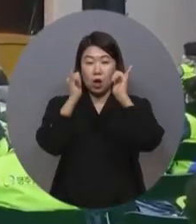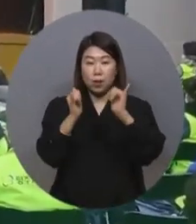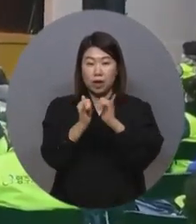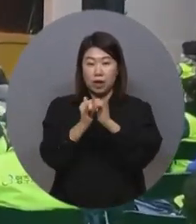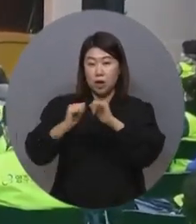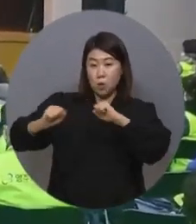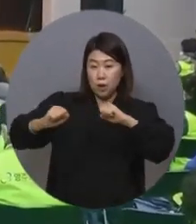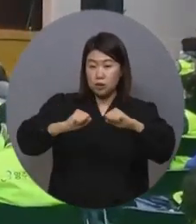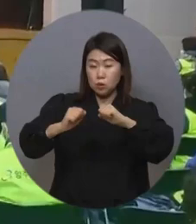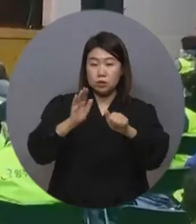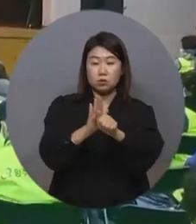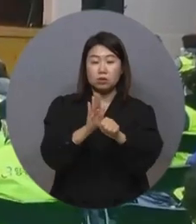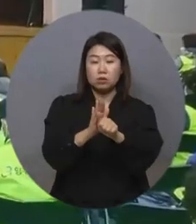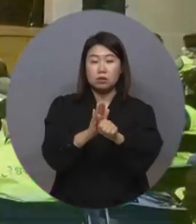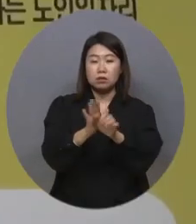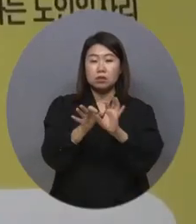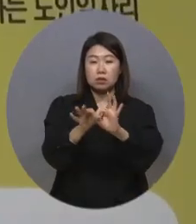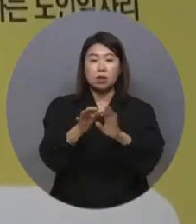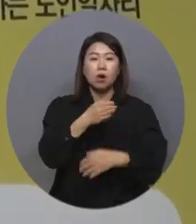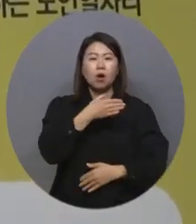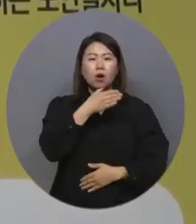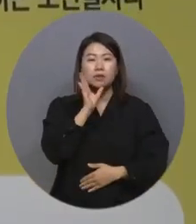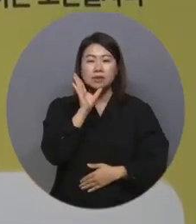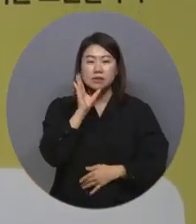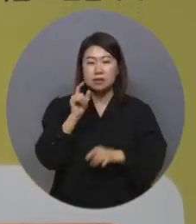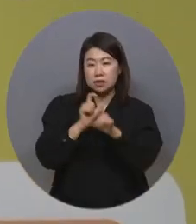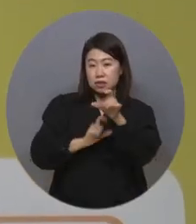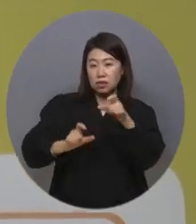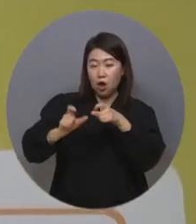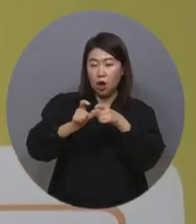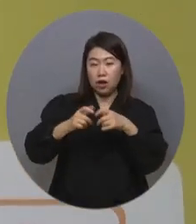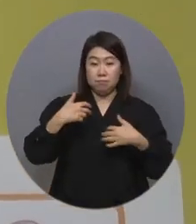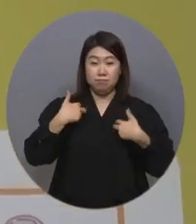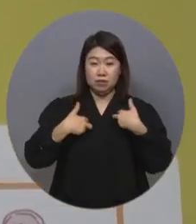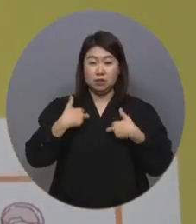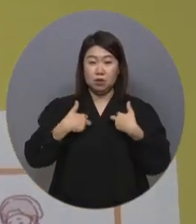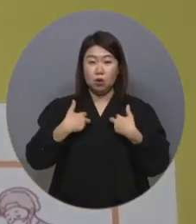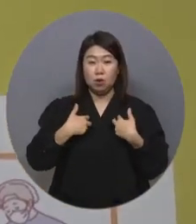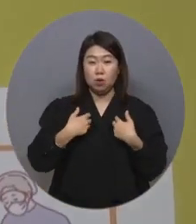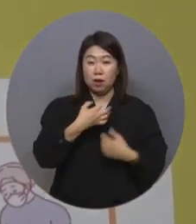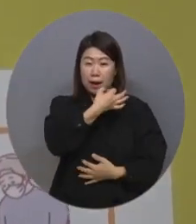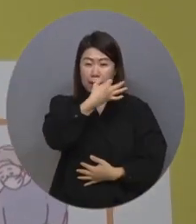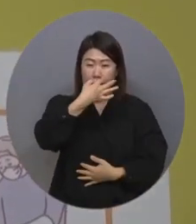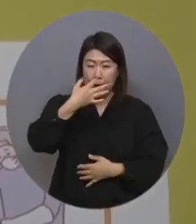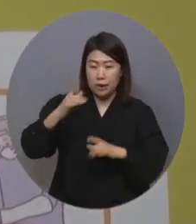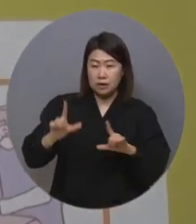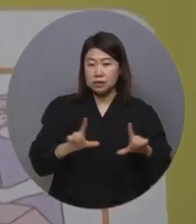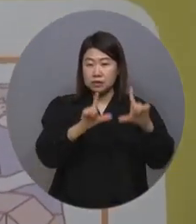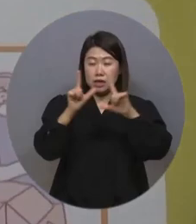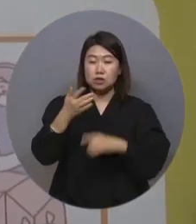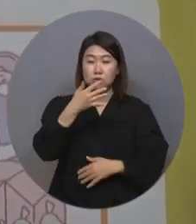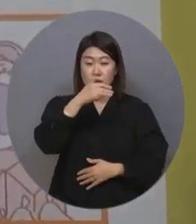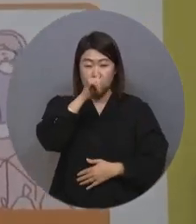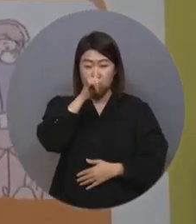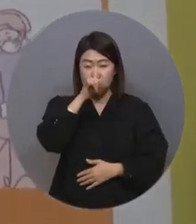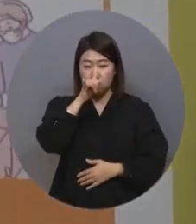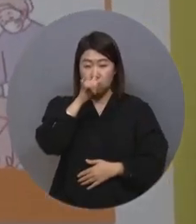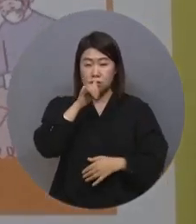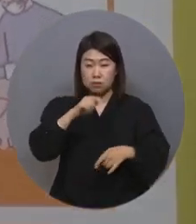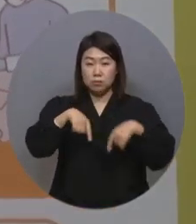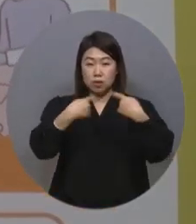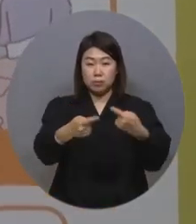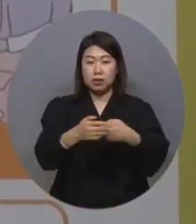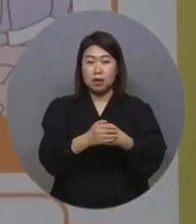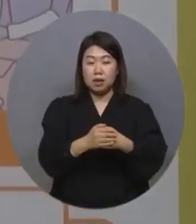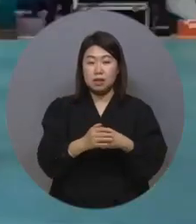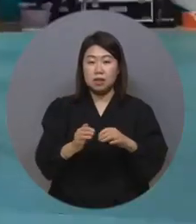사업을 통해 어르신들이 활기차고 건강한 노후 생활을 보낼 수 있도록 지원합니다. 대규모 인원의 노인 일자리 참여가 보여주는